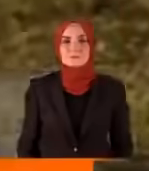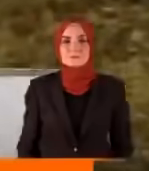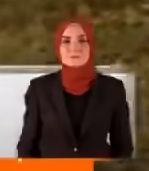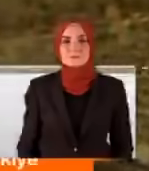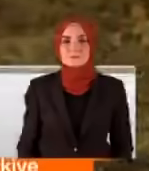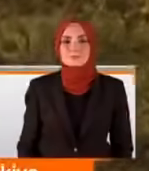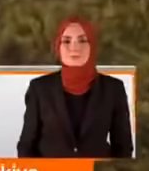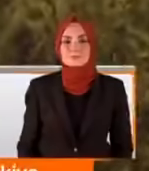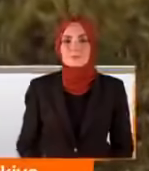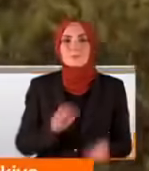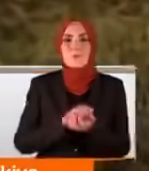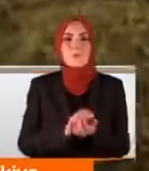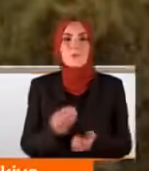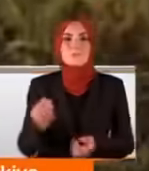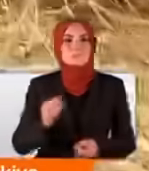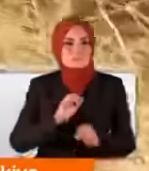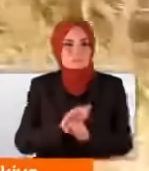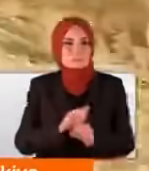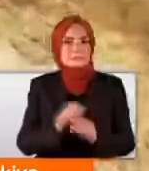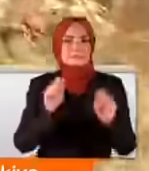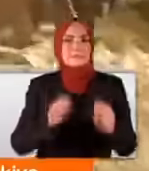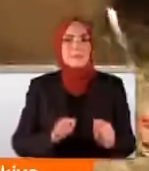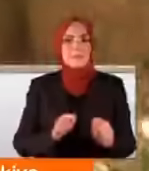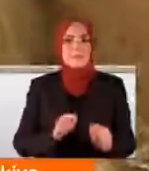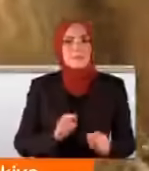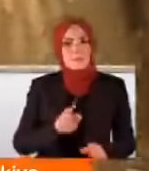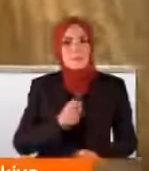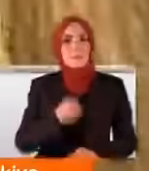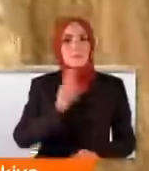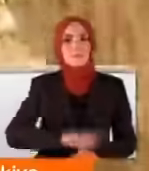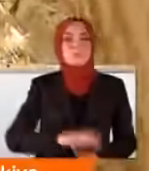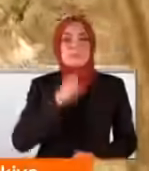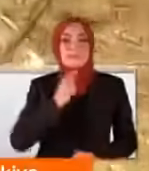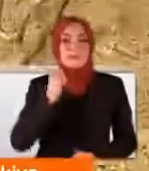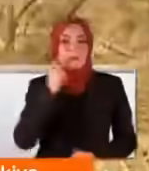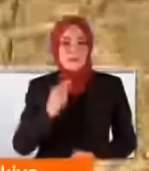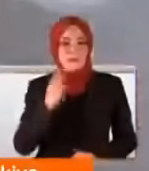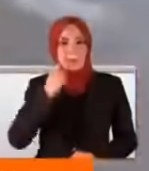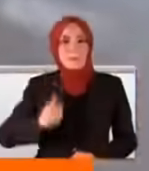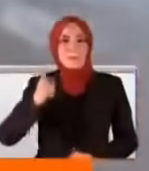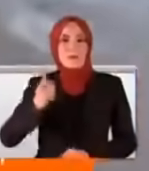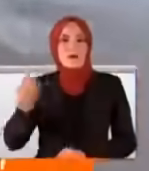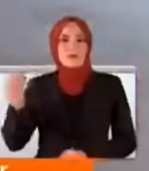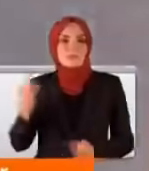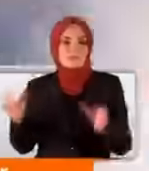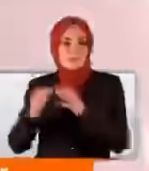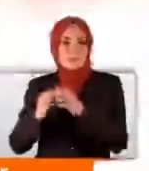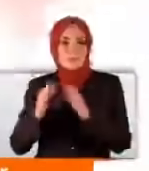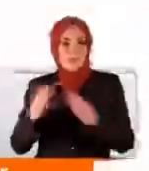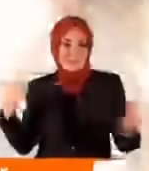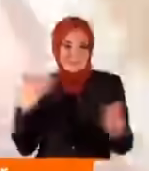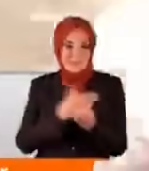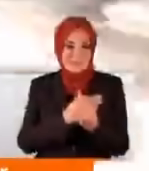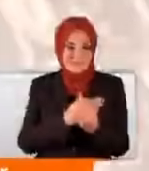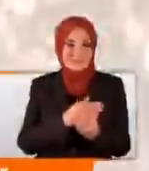ediyorum. Köpekleri işkence edip öldürdüğü iddiası üzerine bakanlık ekipleri tarafından evi basılınca önce ATV haber